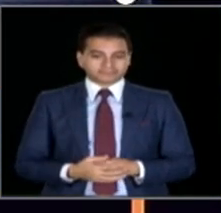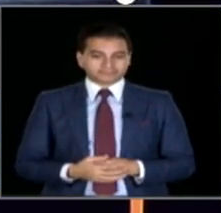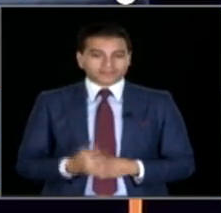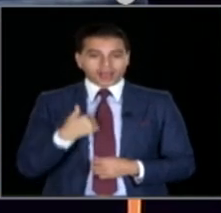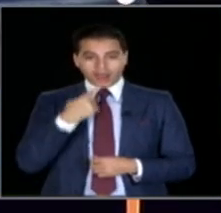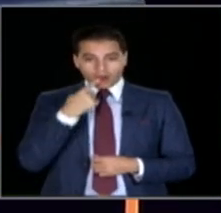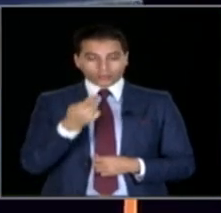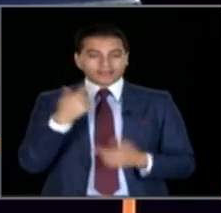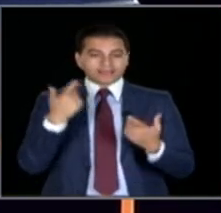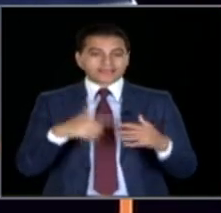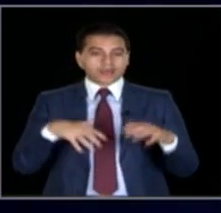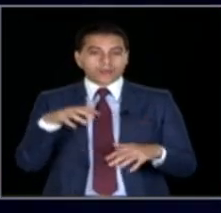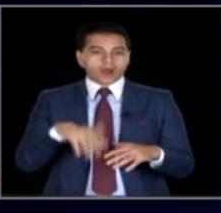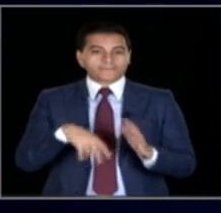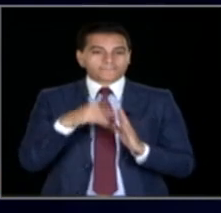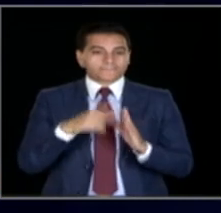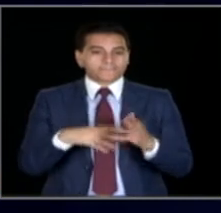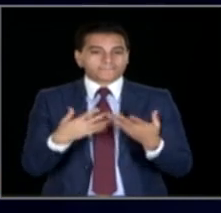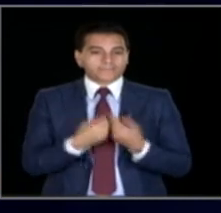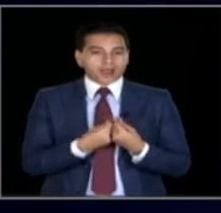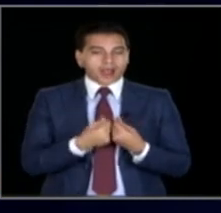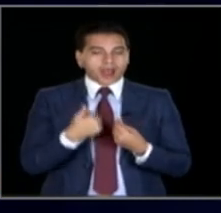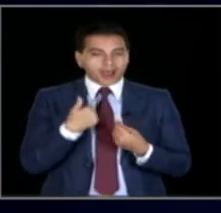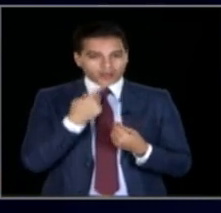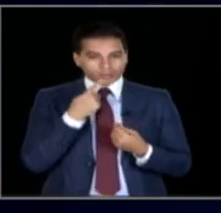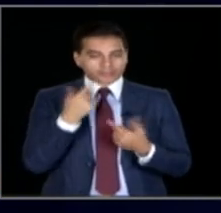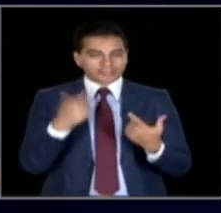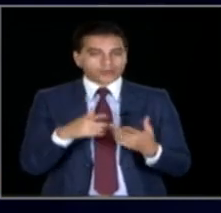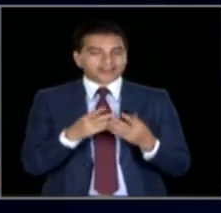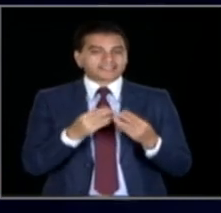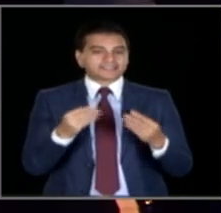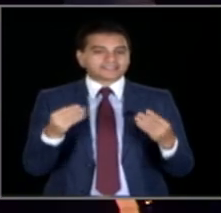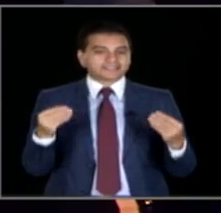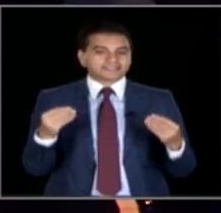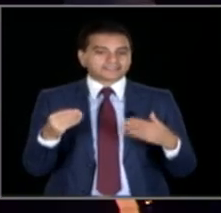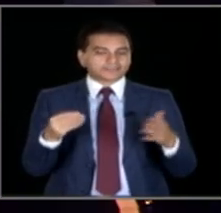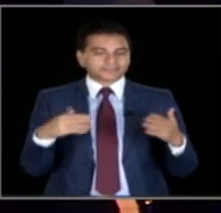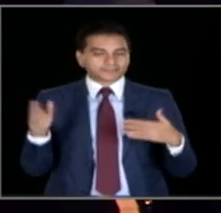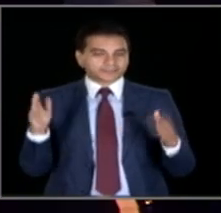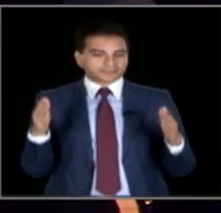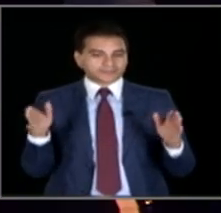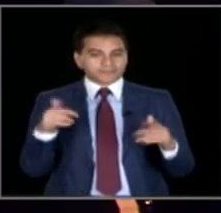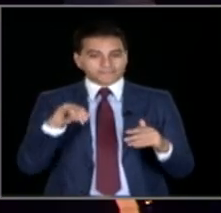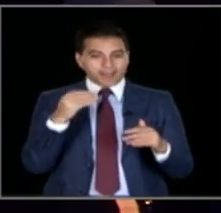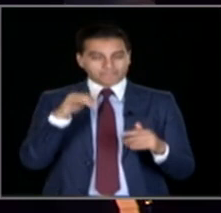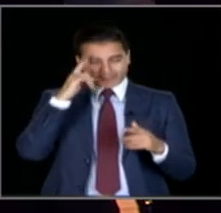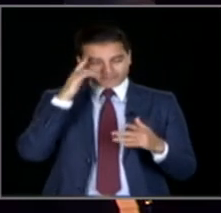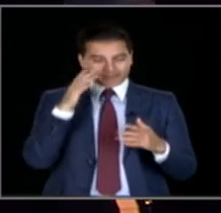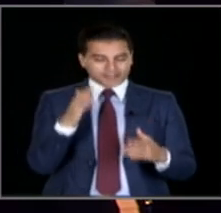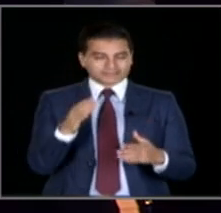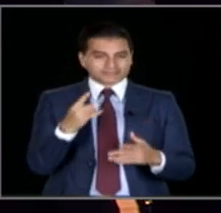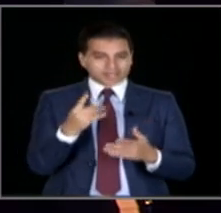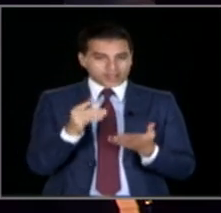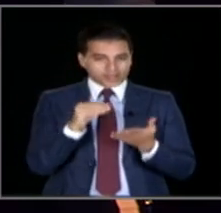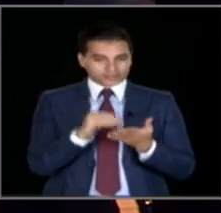أنا قلت لكم دول من اللي وقعت عليها، يعني خرجت دول كتير جدا. محمد طعيمة مركز 10 نقط،